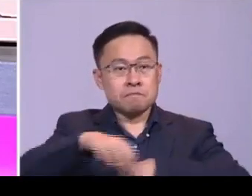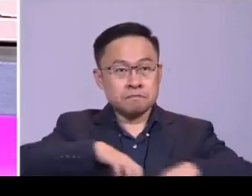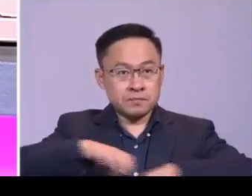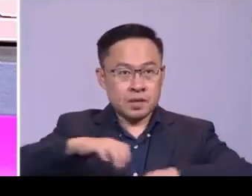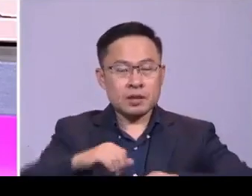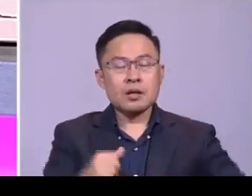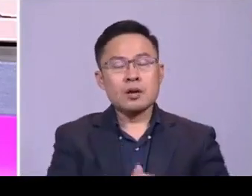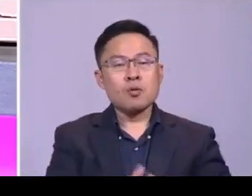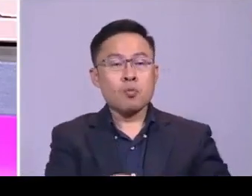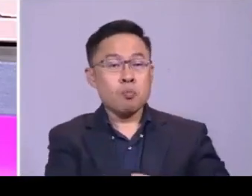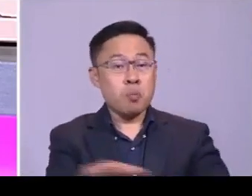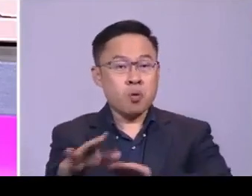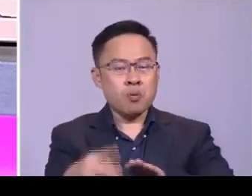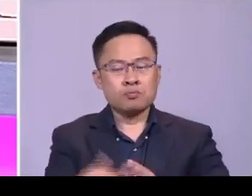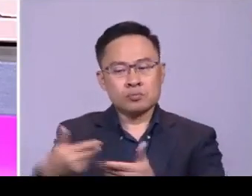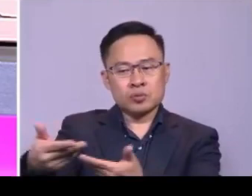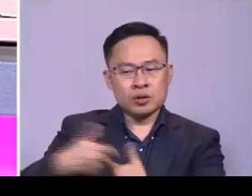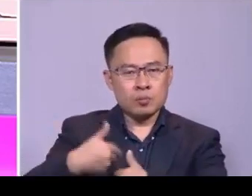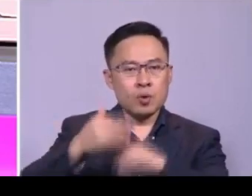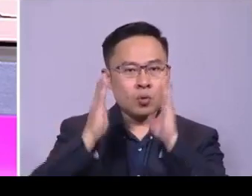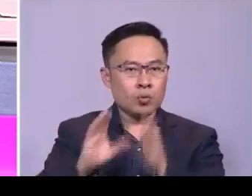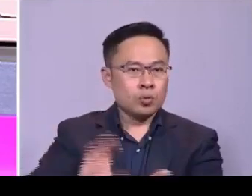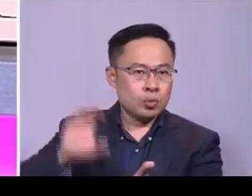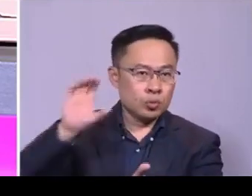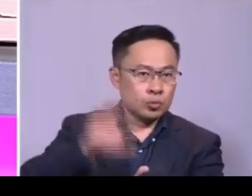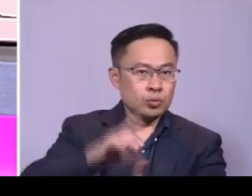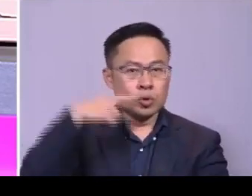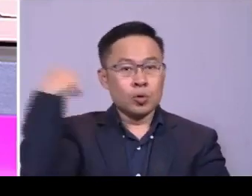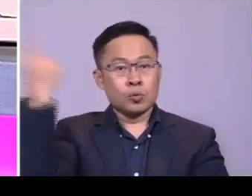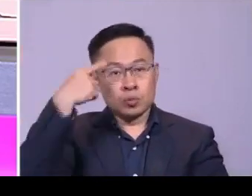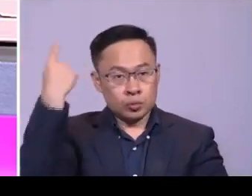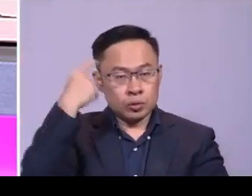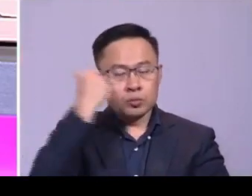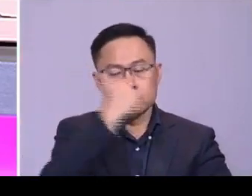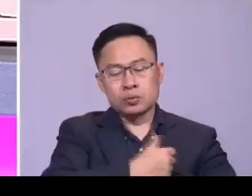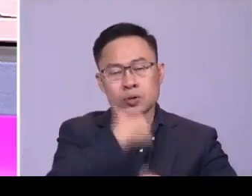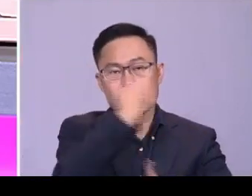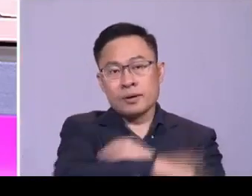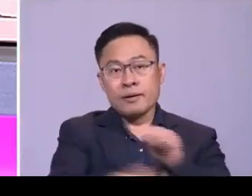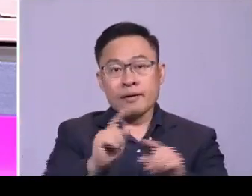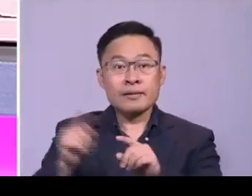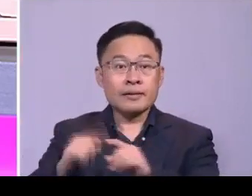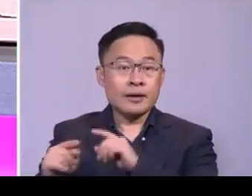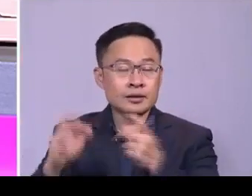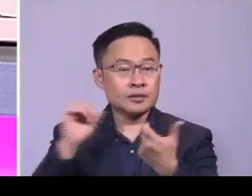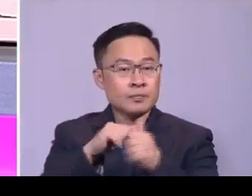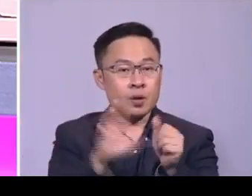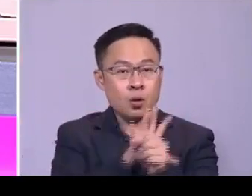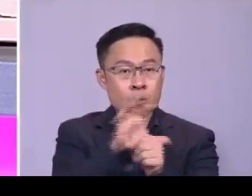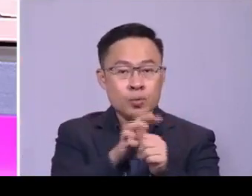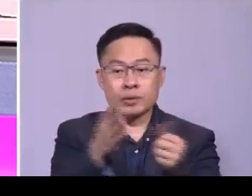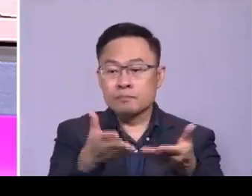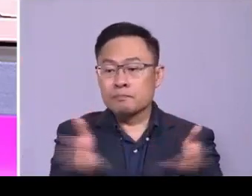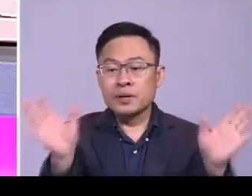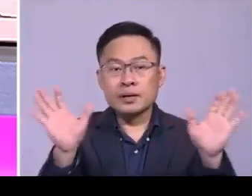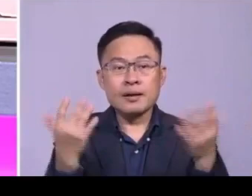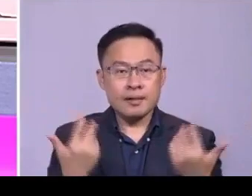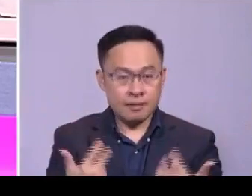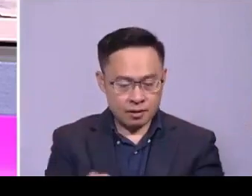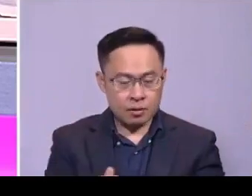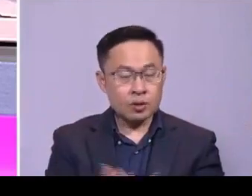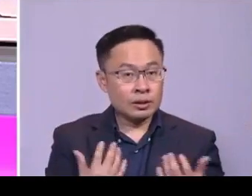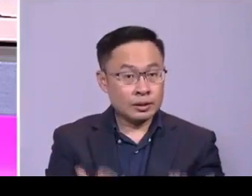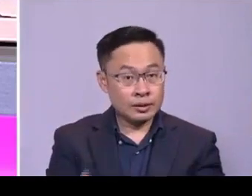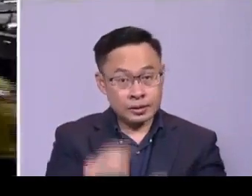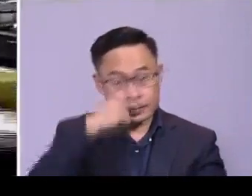ได้แสดงถึงความพร้อมในการต้อนรับนักลงทุนนักท่องเที่ยวที่จะเข้ามาในไทยในช่วงหลังจากการแพร่ระบาทโควิด- 199ด้วยนะคะโดยเนื่องใน